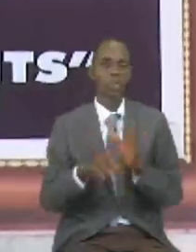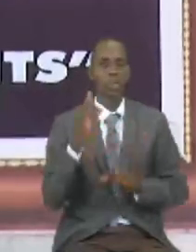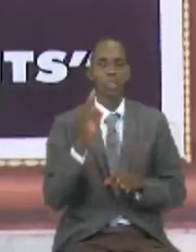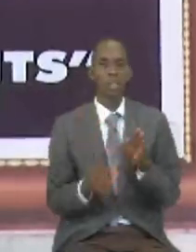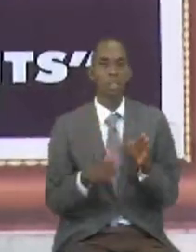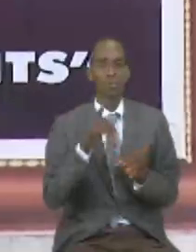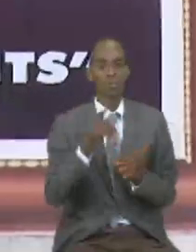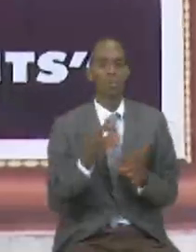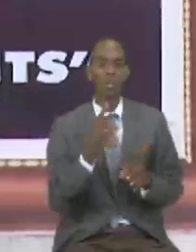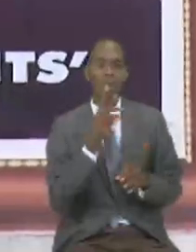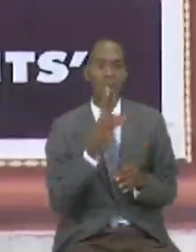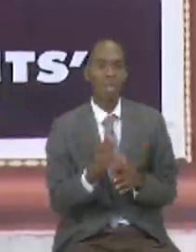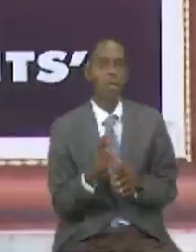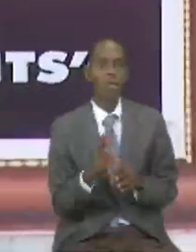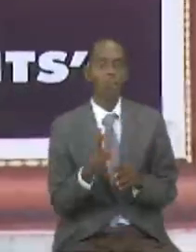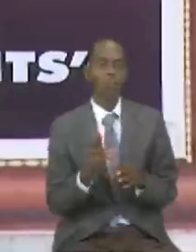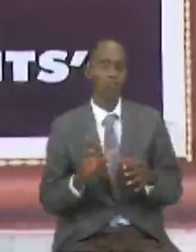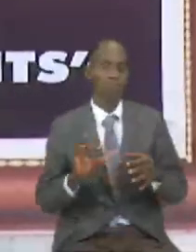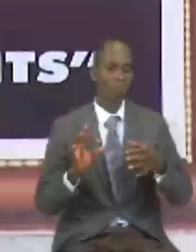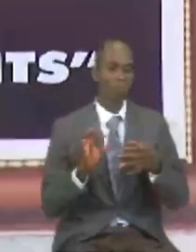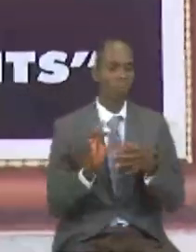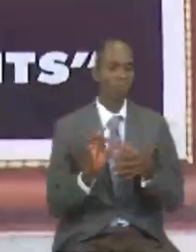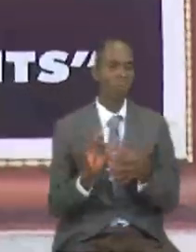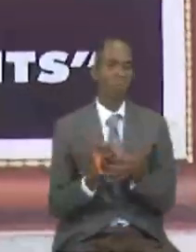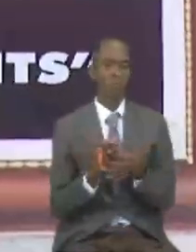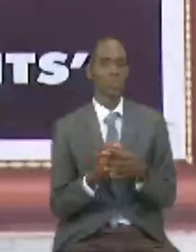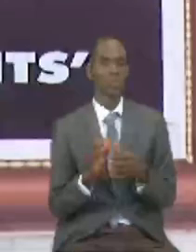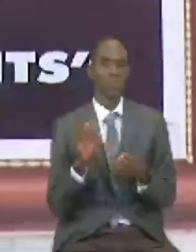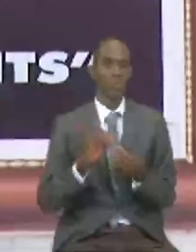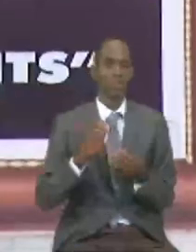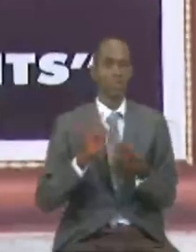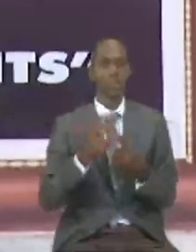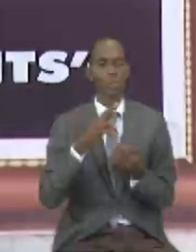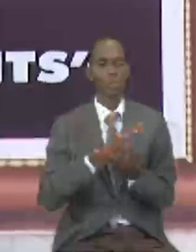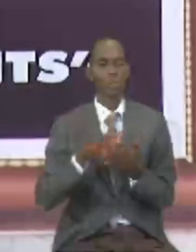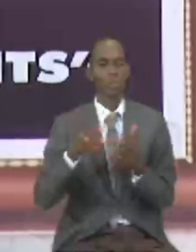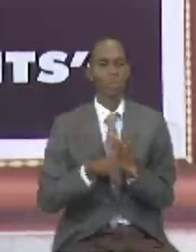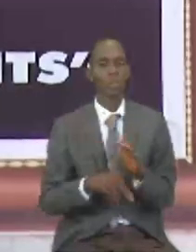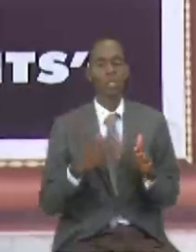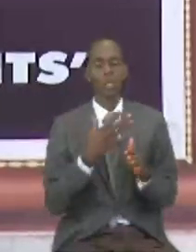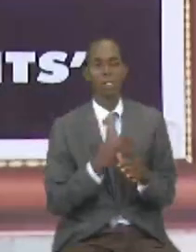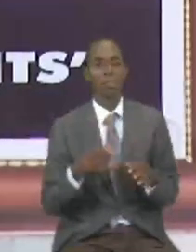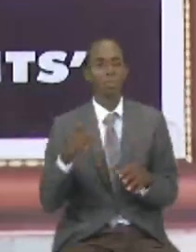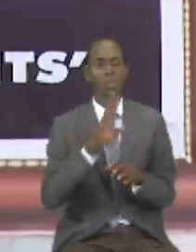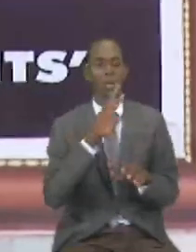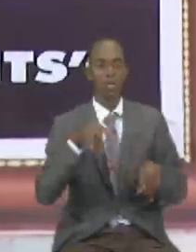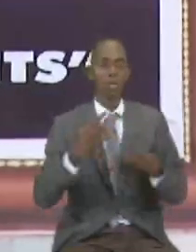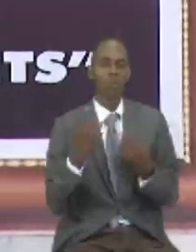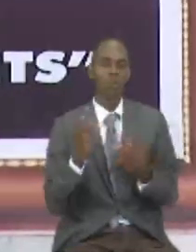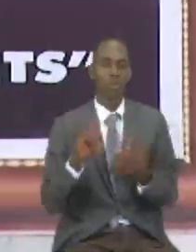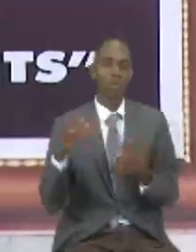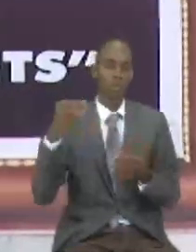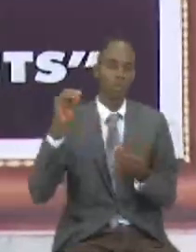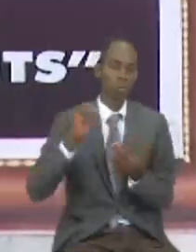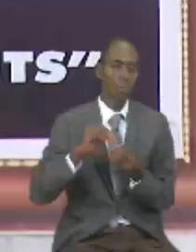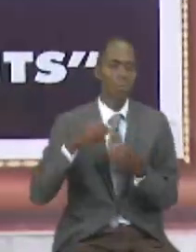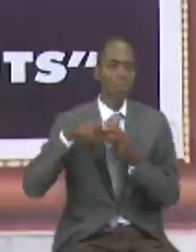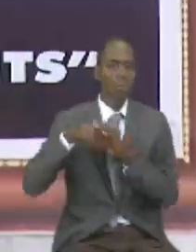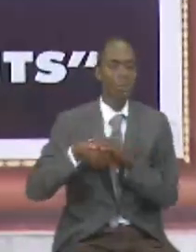la justice. Si tu t'accroches à l'injustice, si tu embrasses ton injustice, si tu t'approfondis dans ton